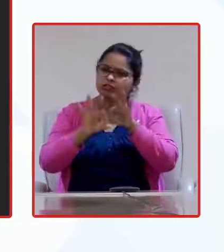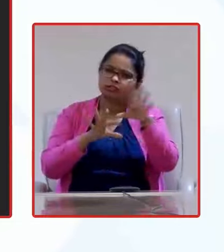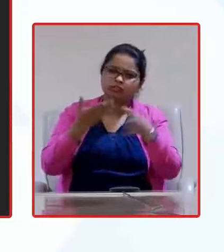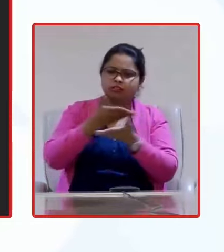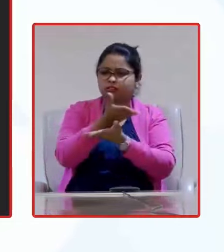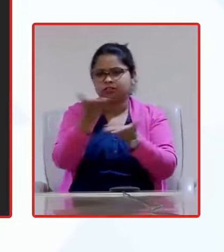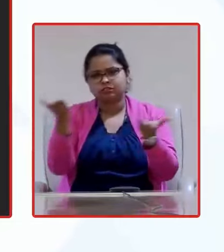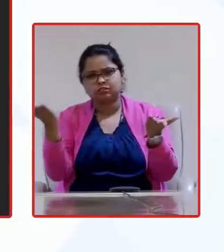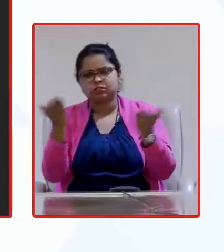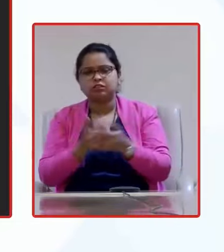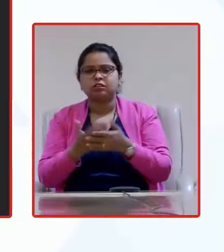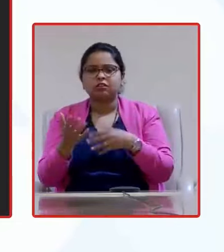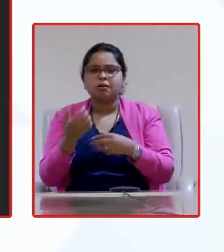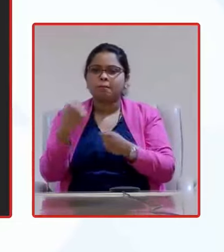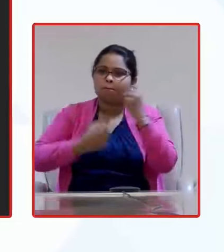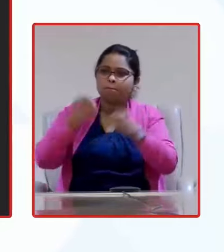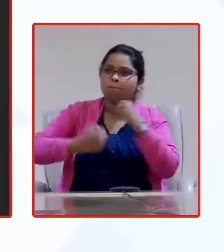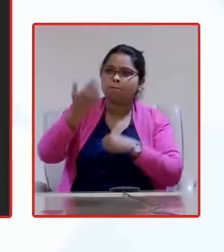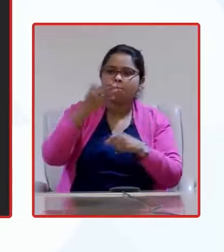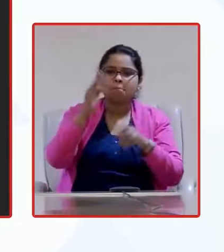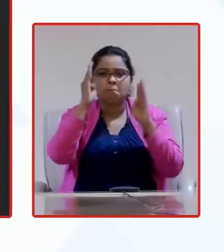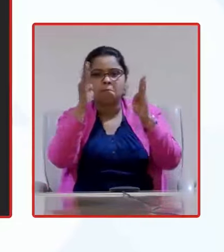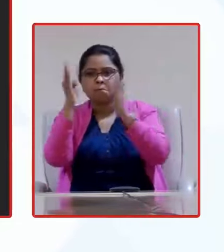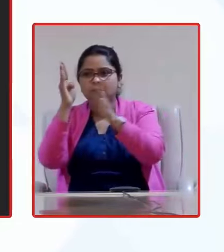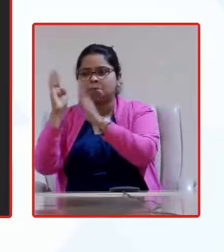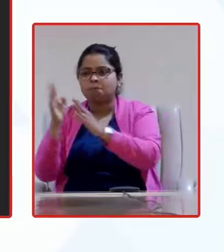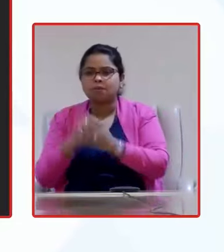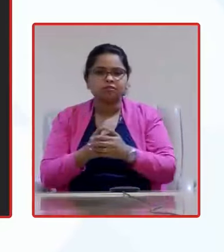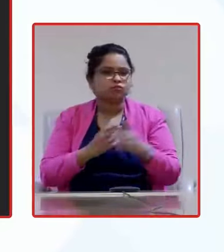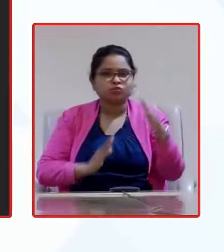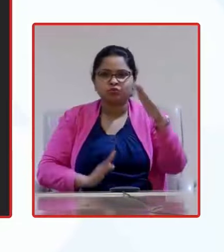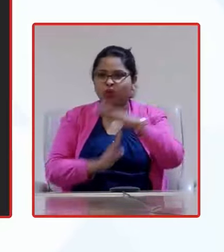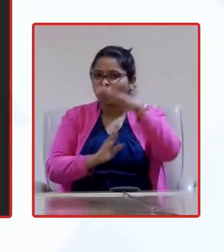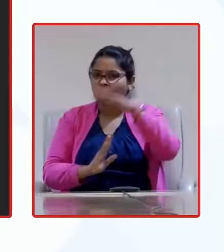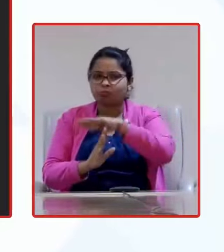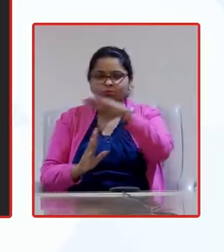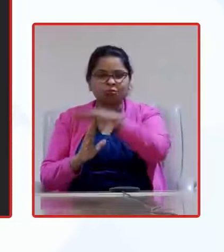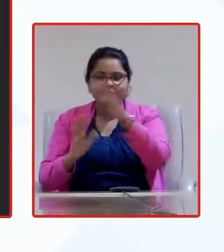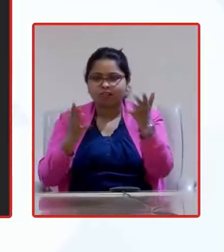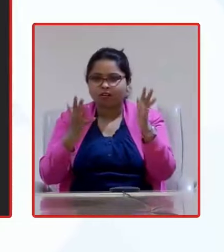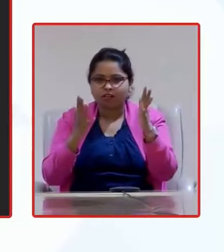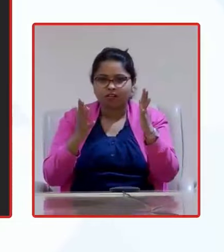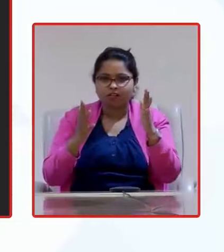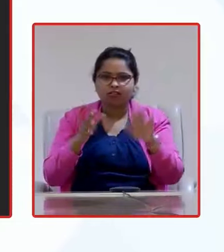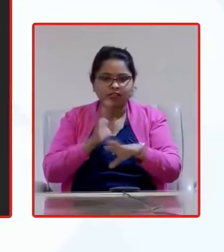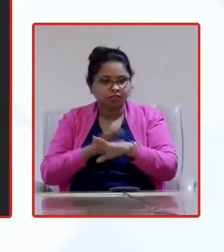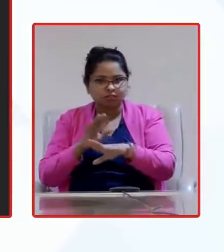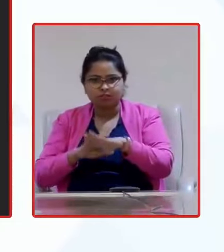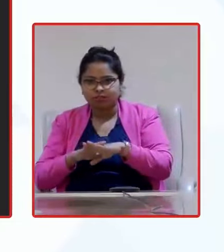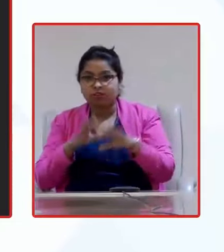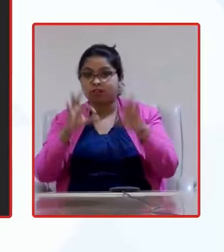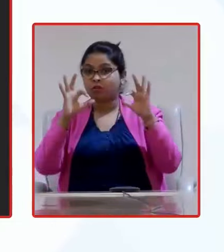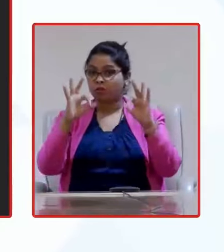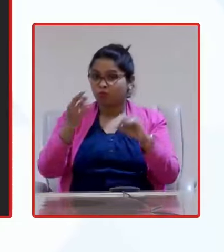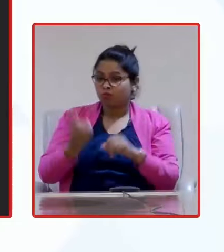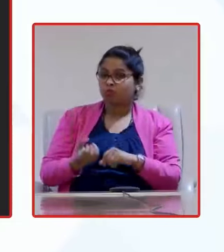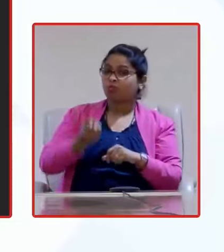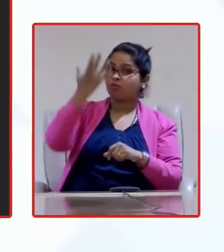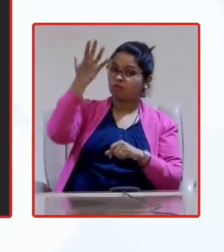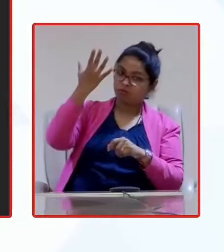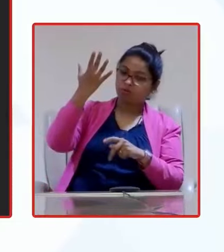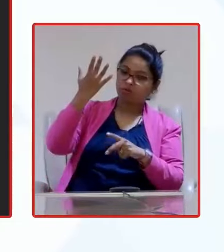रहता है। हम ऑप्टिमाइज करना चाहते हैं, वी आर नॉट स्टॉपिंग एंड पॉजिंग to experience the good moments in our life,